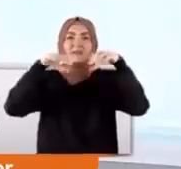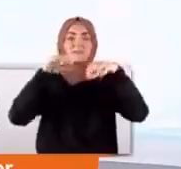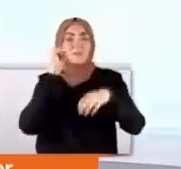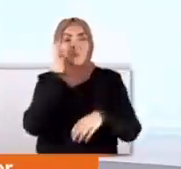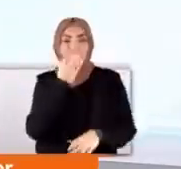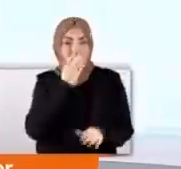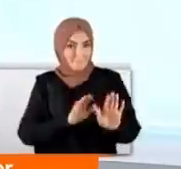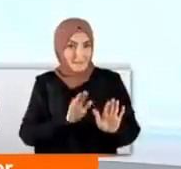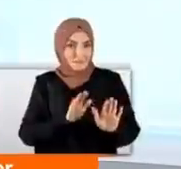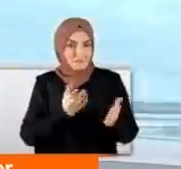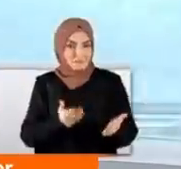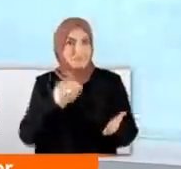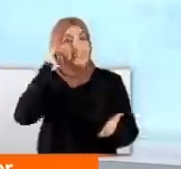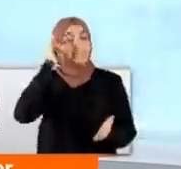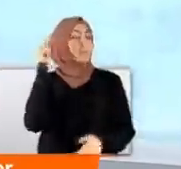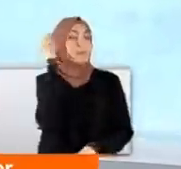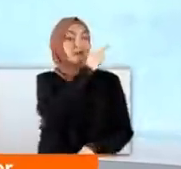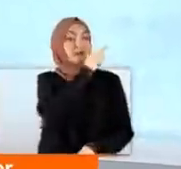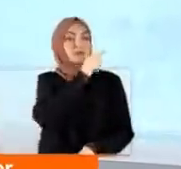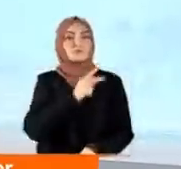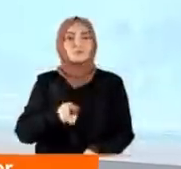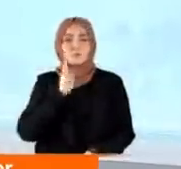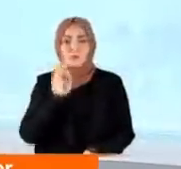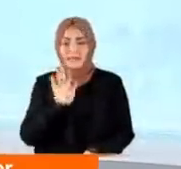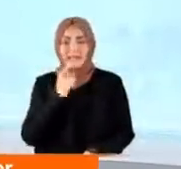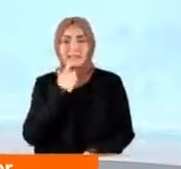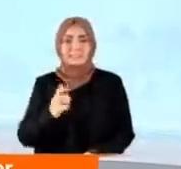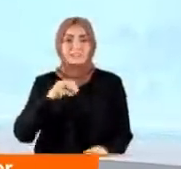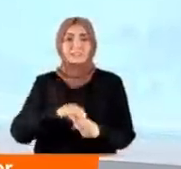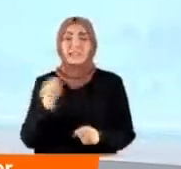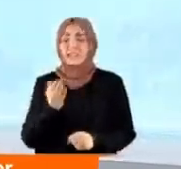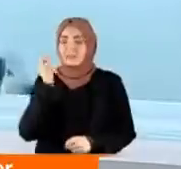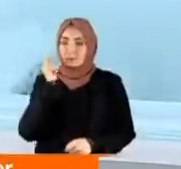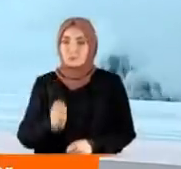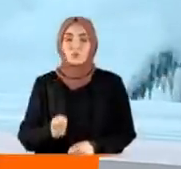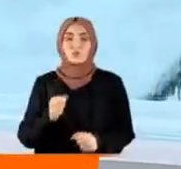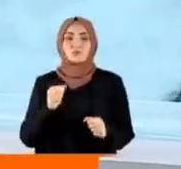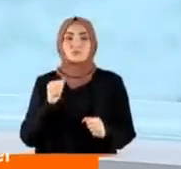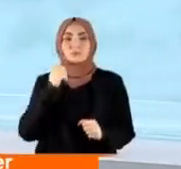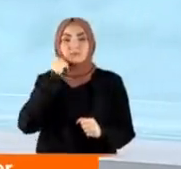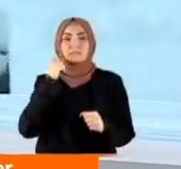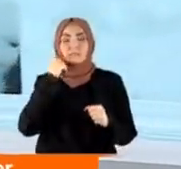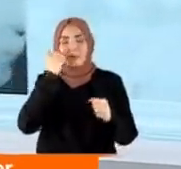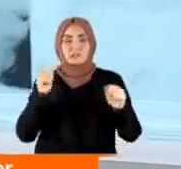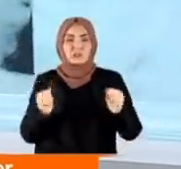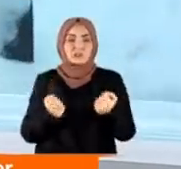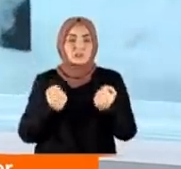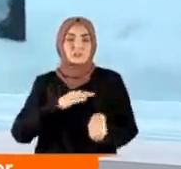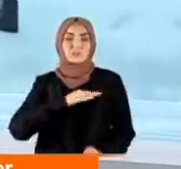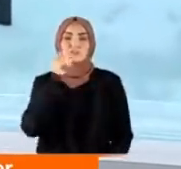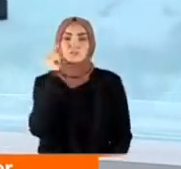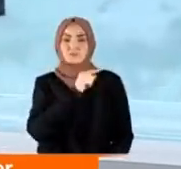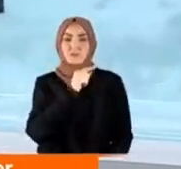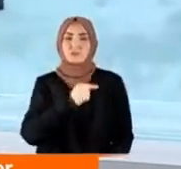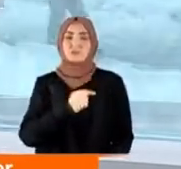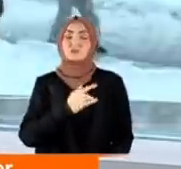Ya son 50 yılın en çetin kışını yaşıyor. Kar fırtınasıyla boğuşan ülkede can kayıpları da oldu ve 3 kişi